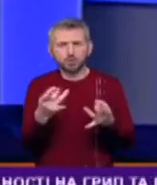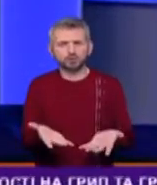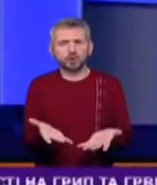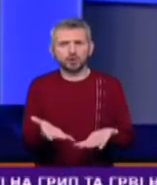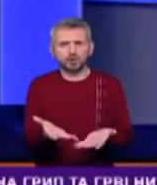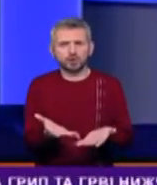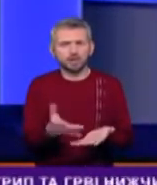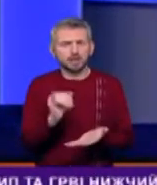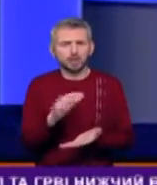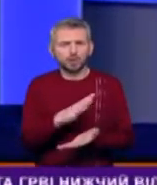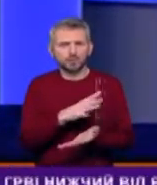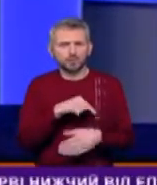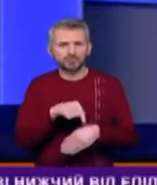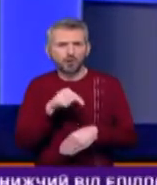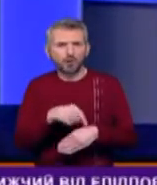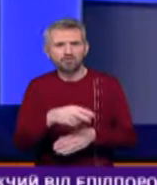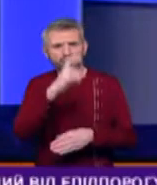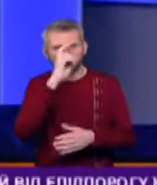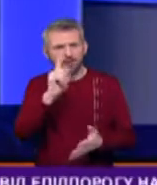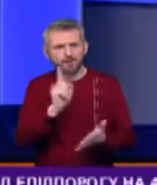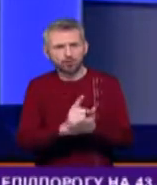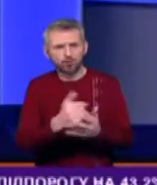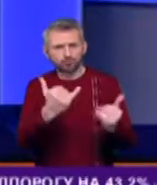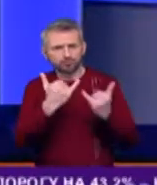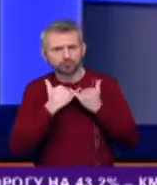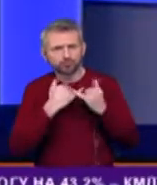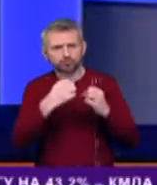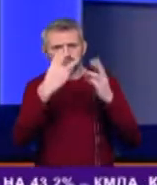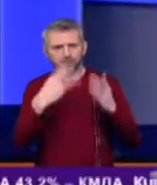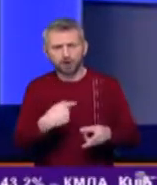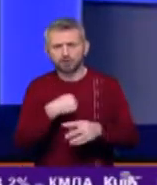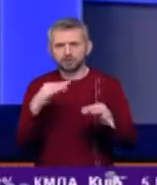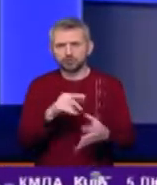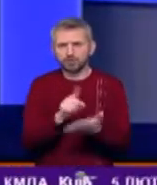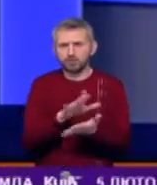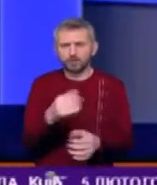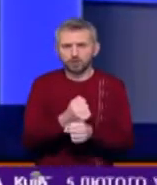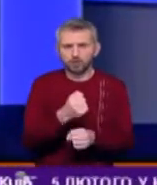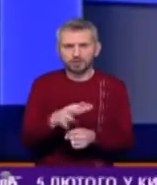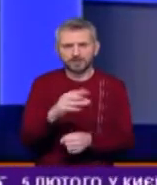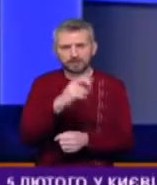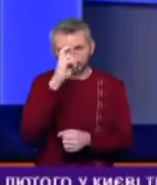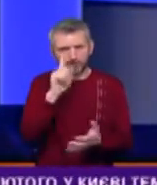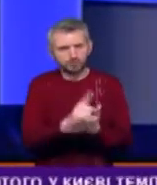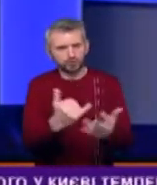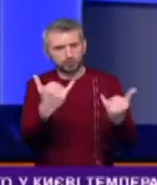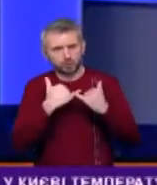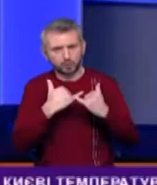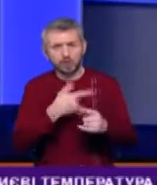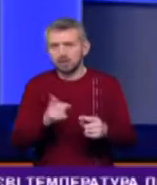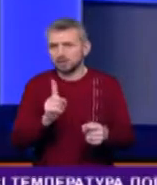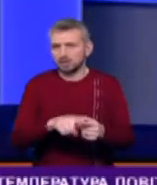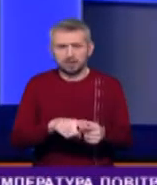І патерналізм це звідси, що держава мусить все зробити, ми нічого не повинні робити, все держава повинна зробити. Це абсолютно згубна